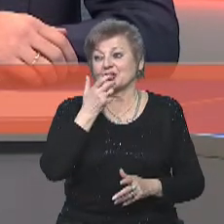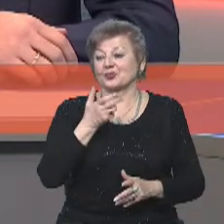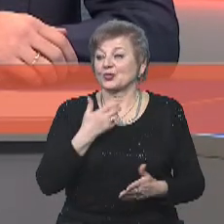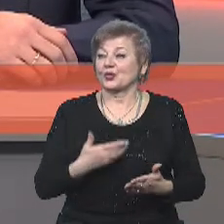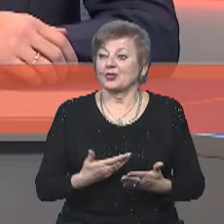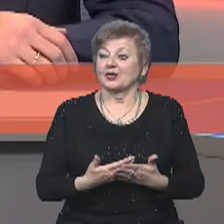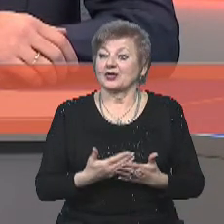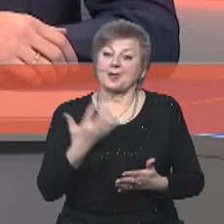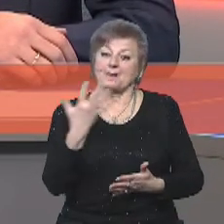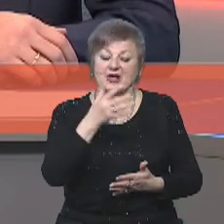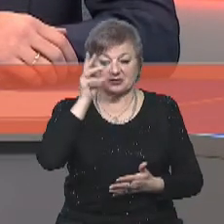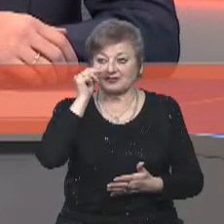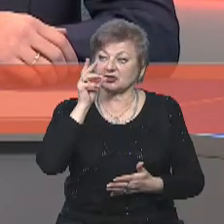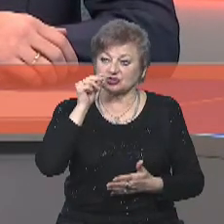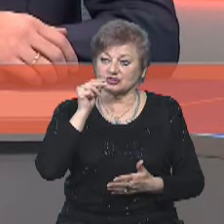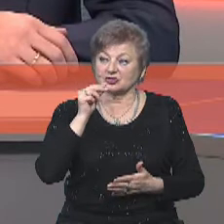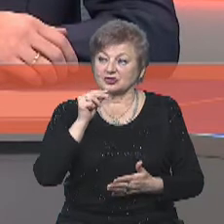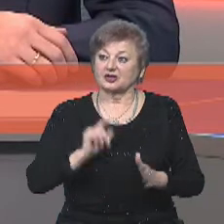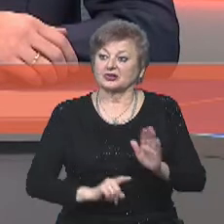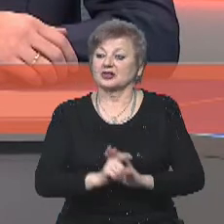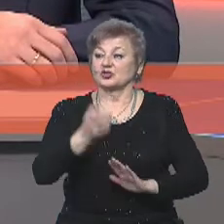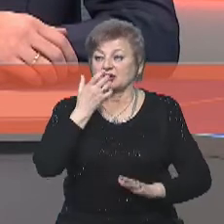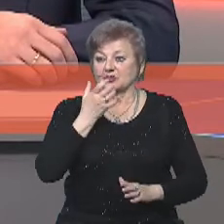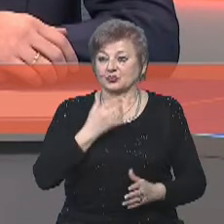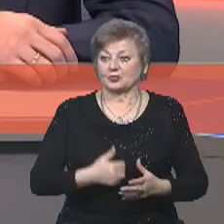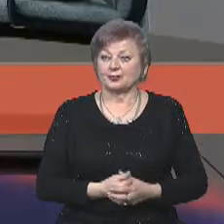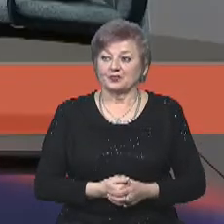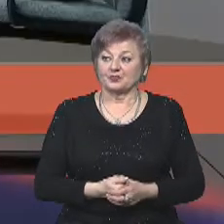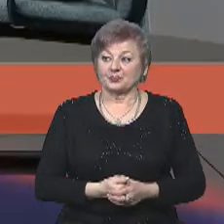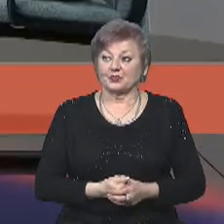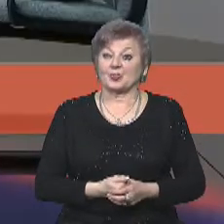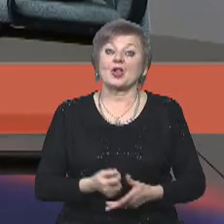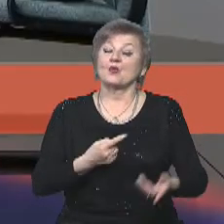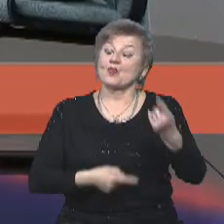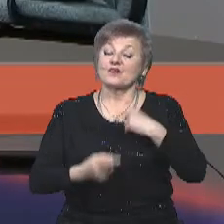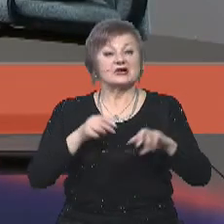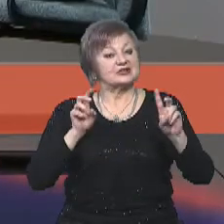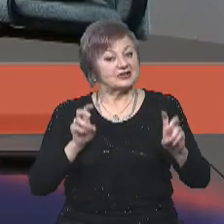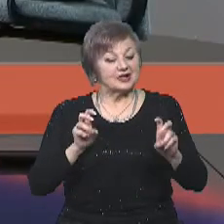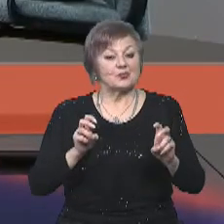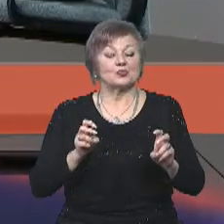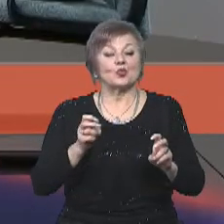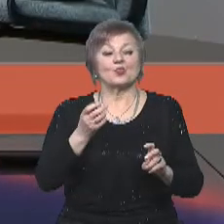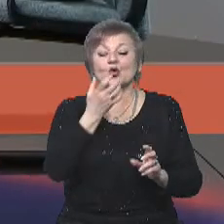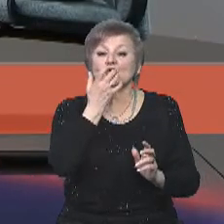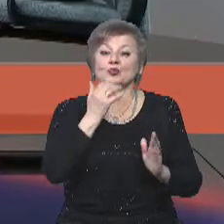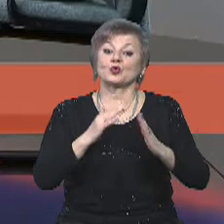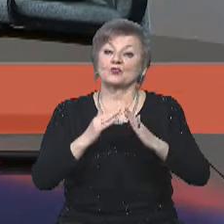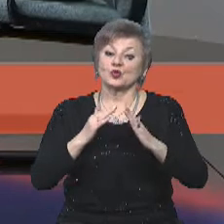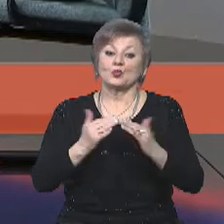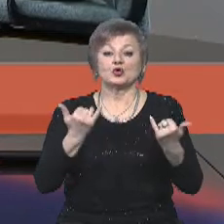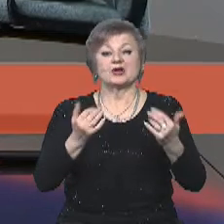приблизно 5-го чи 6-го числа у нас було включено тепло. Ну, повертаючись до теми подачі тепла у всі будинки Запоріжжя,